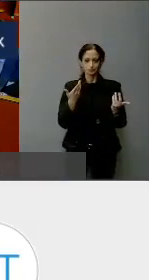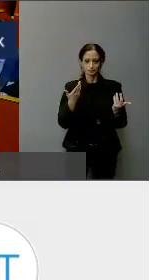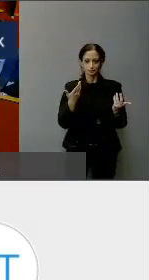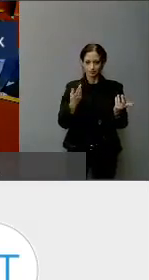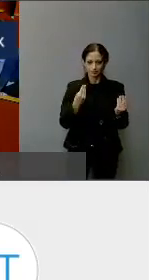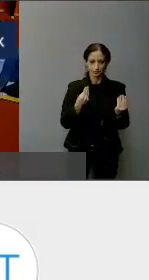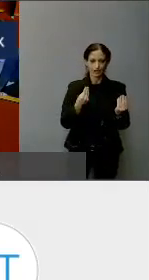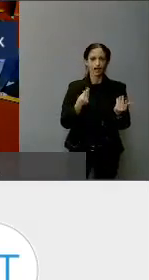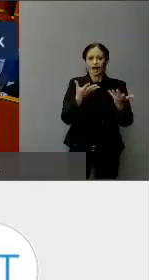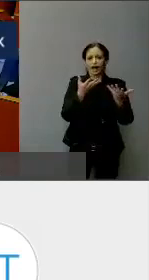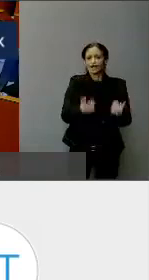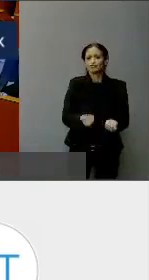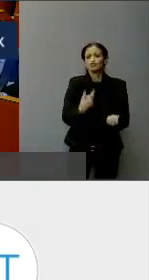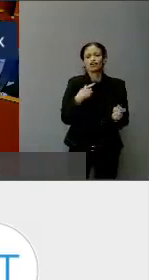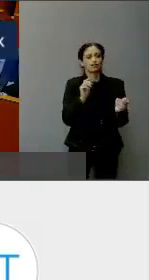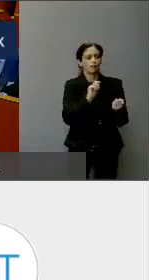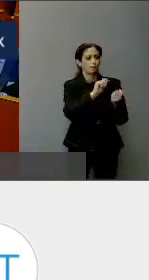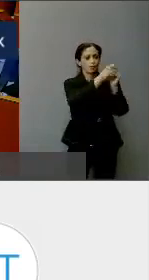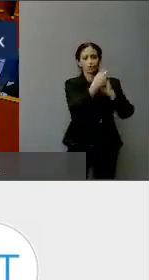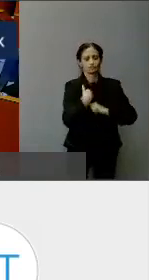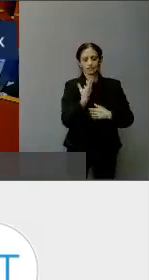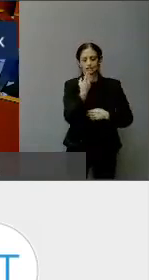a modifiche di questo tipo